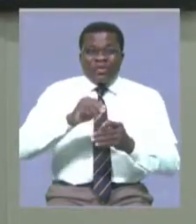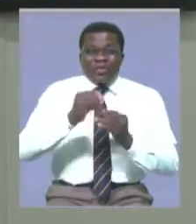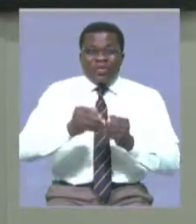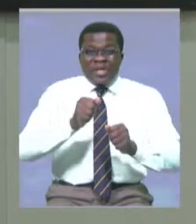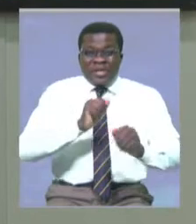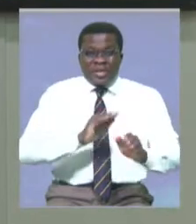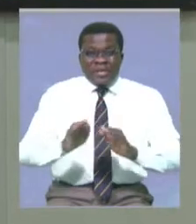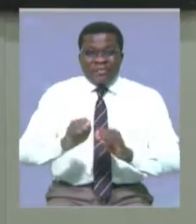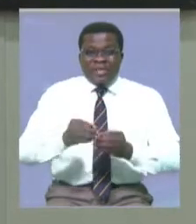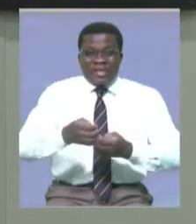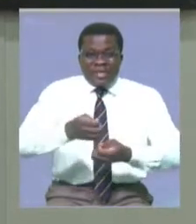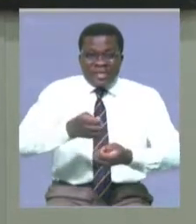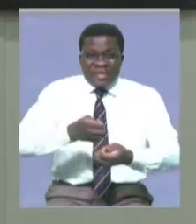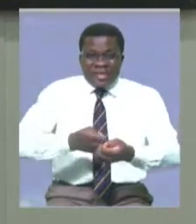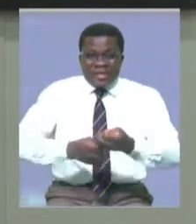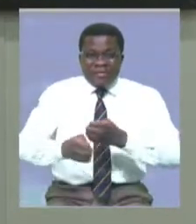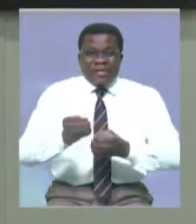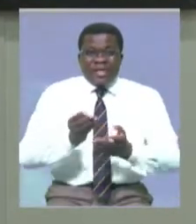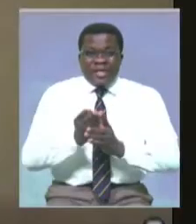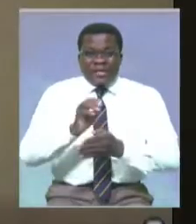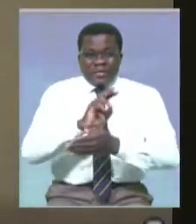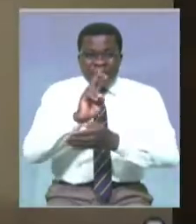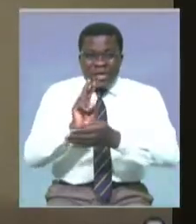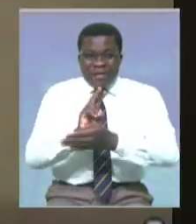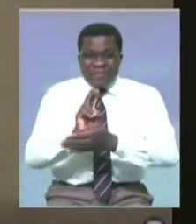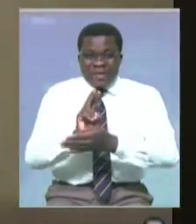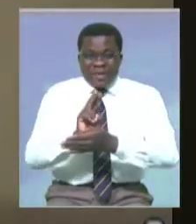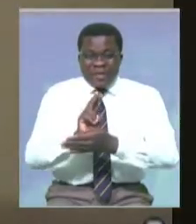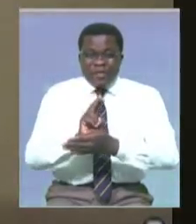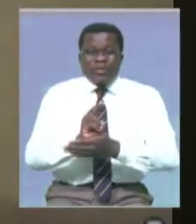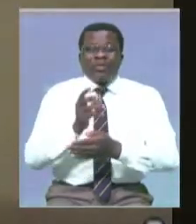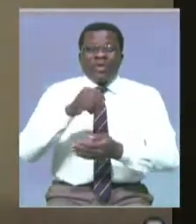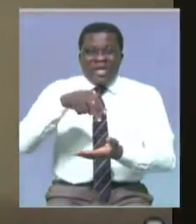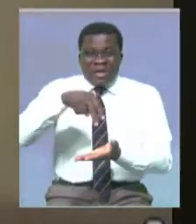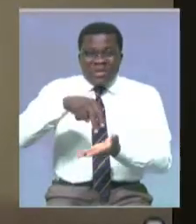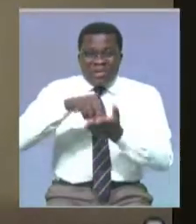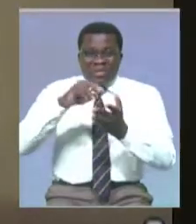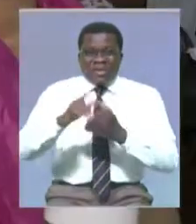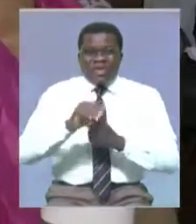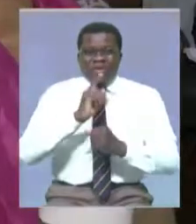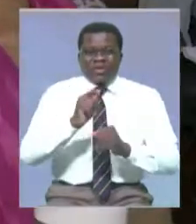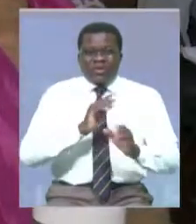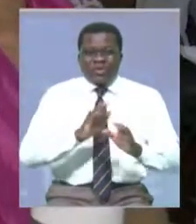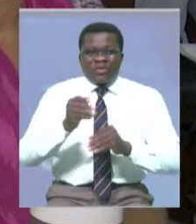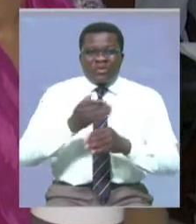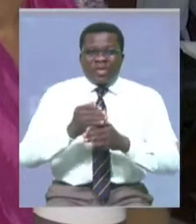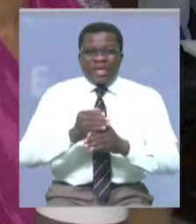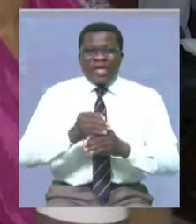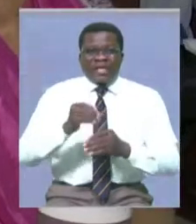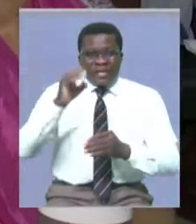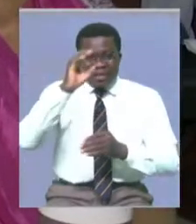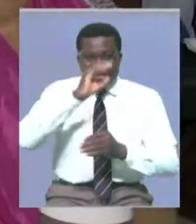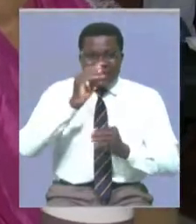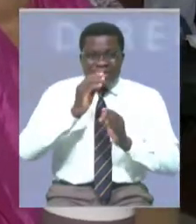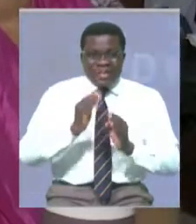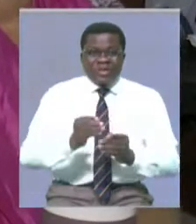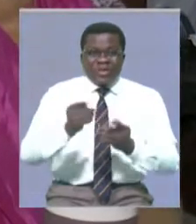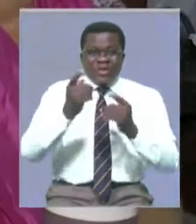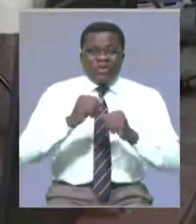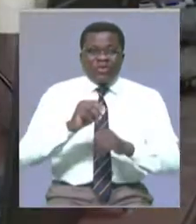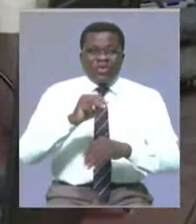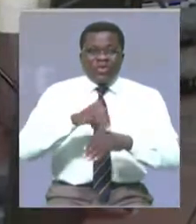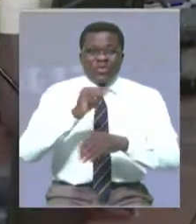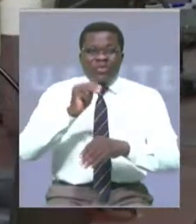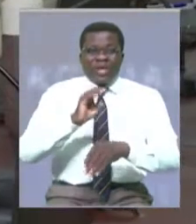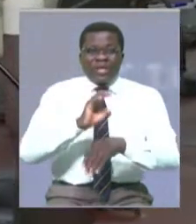d'activité, des échanges par visioconférence, mais également en présentiel, seront menés entre ces chercheurs venus du Mali, de